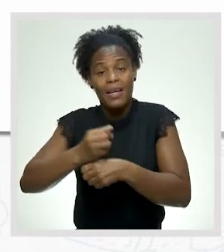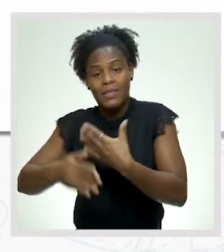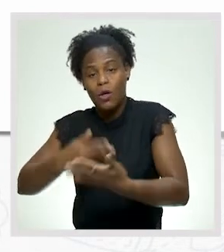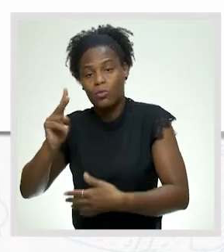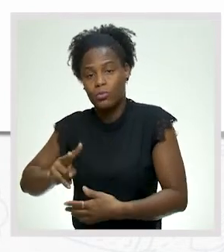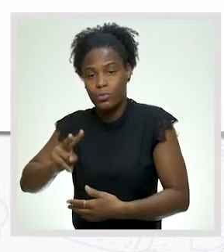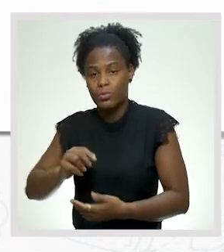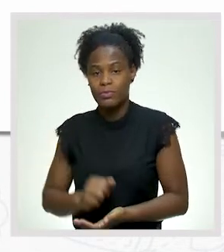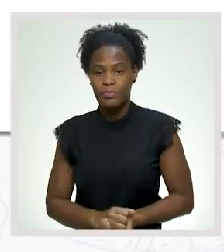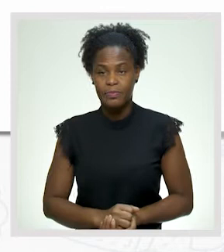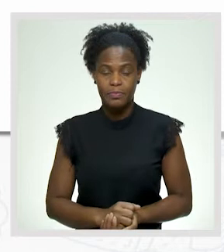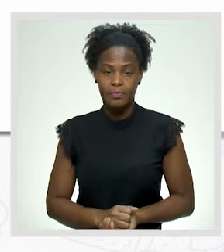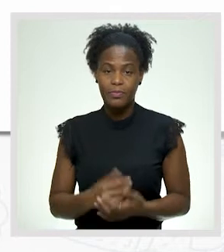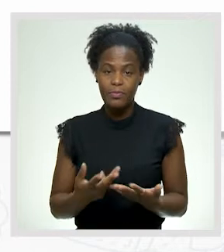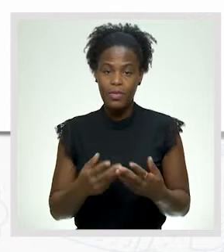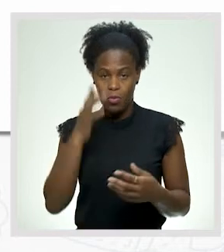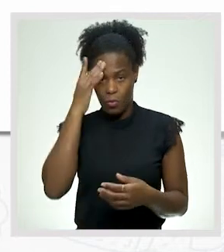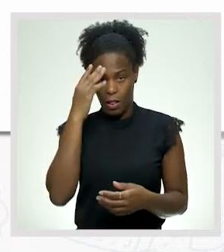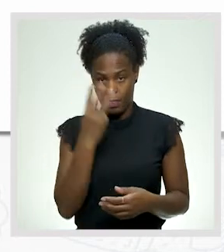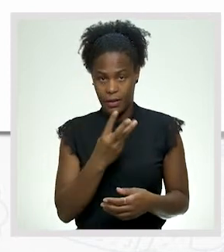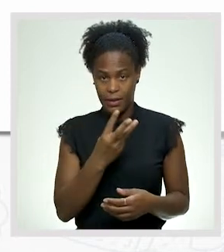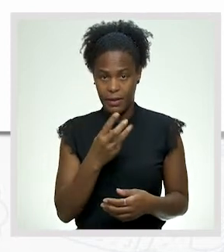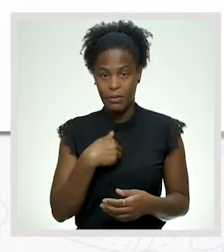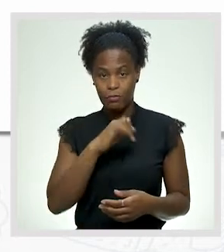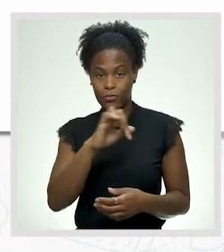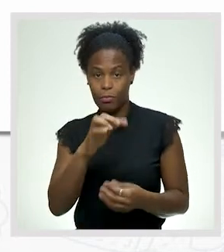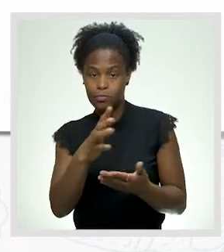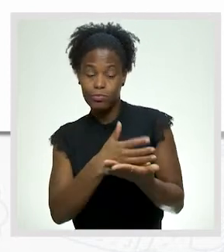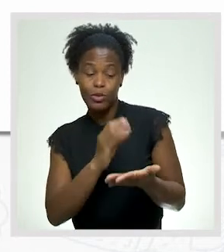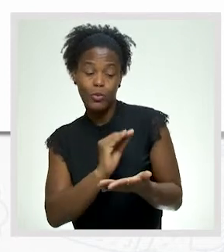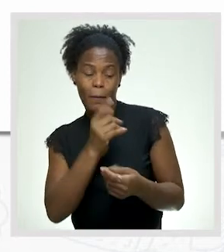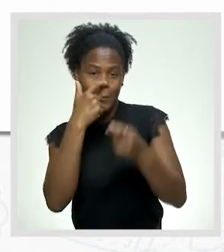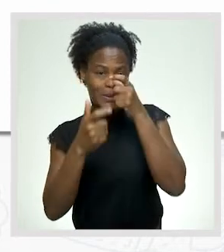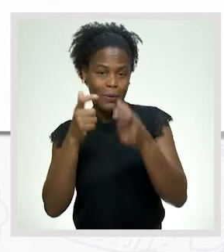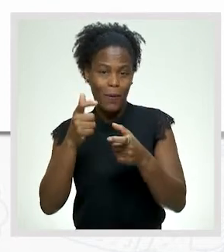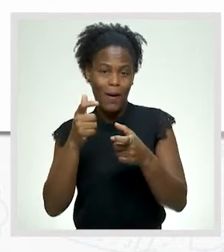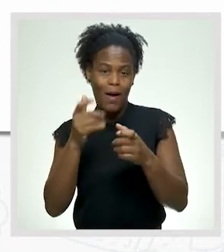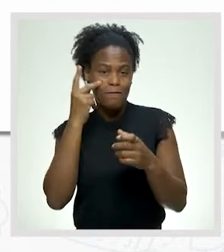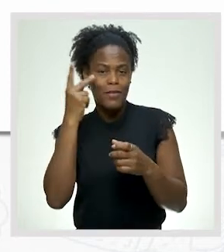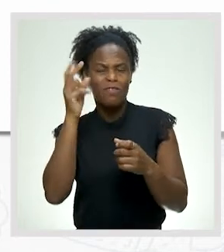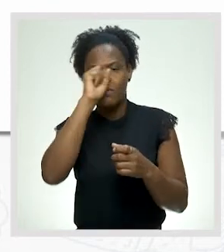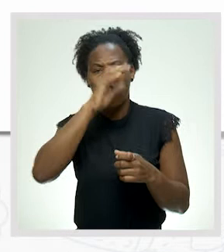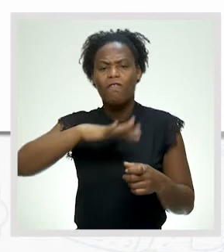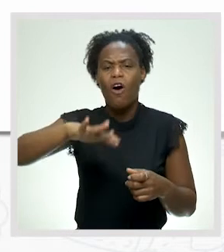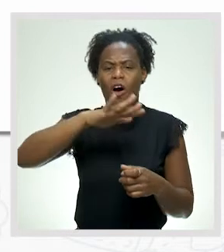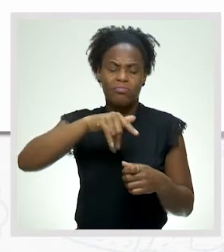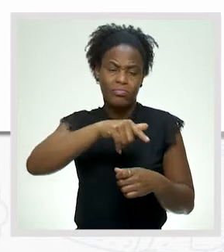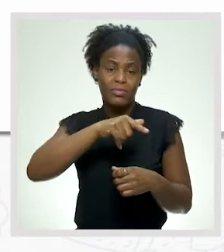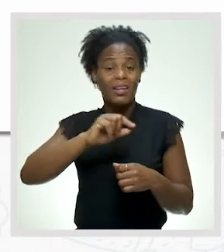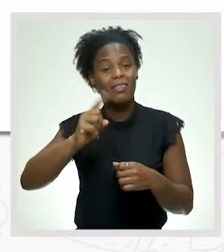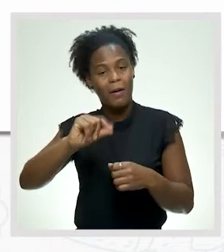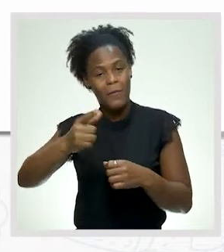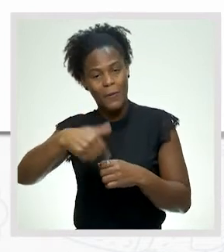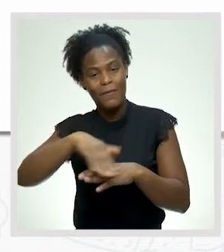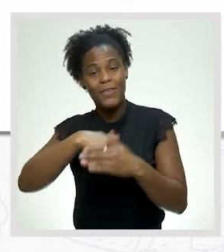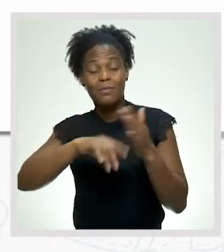deuxième? Et 3, on avait engagé des gens des villages et on a pu réaliser